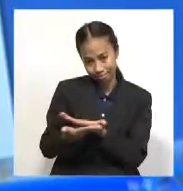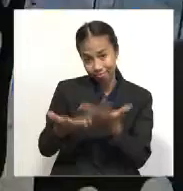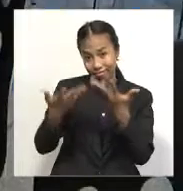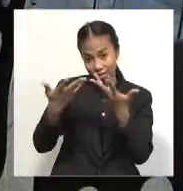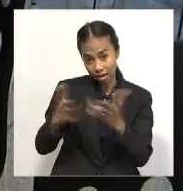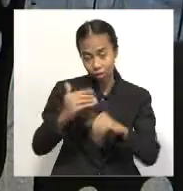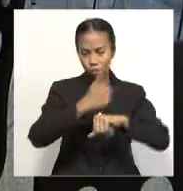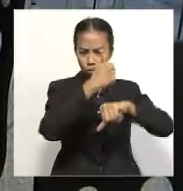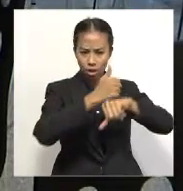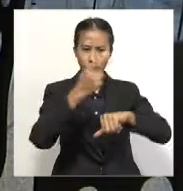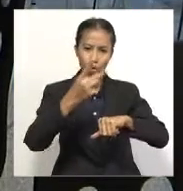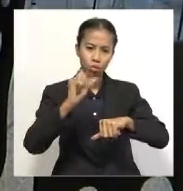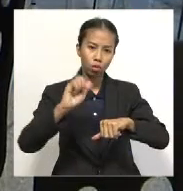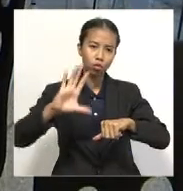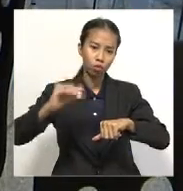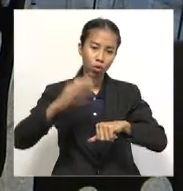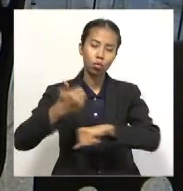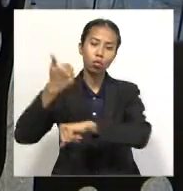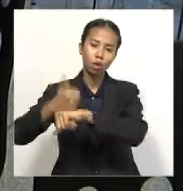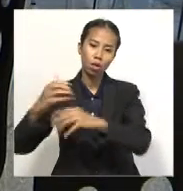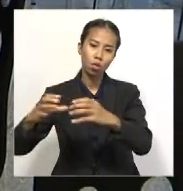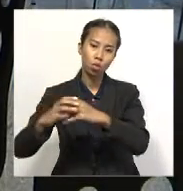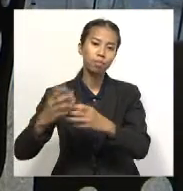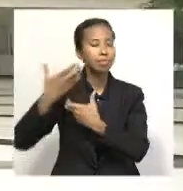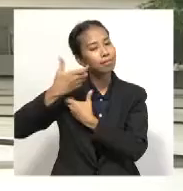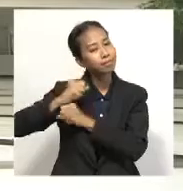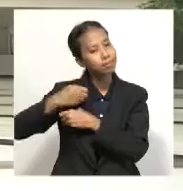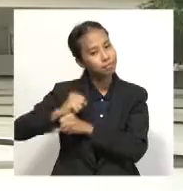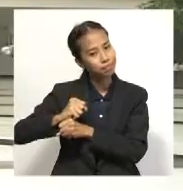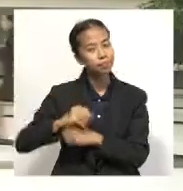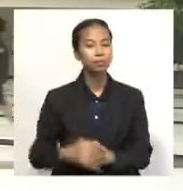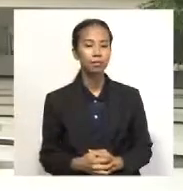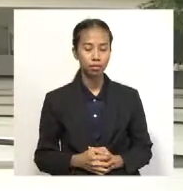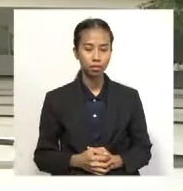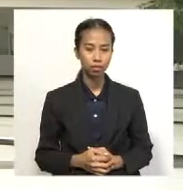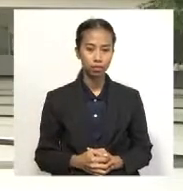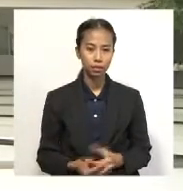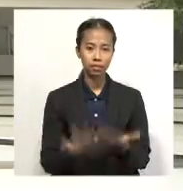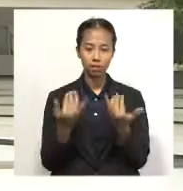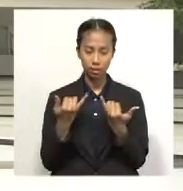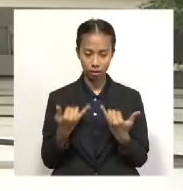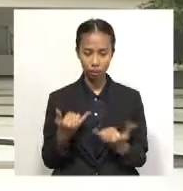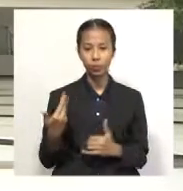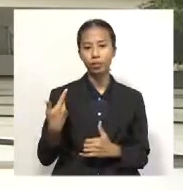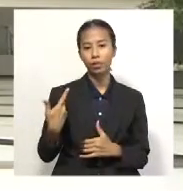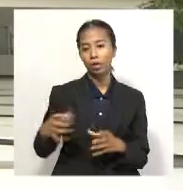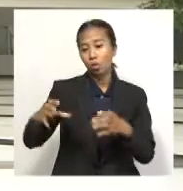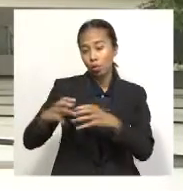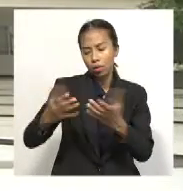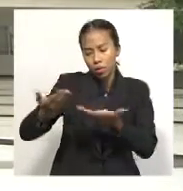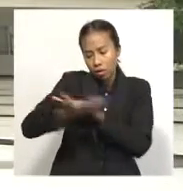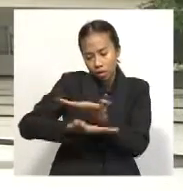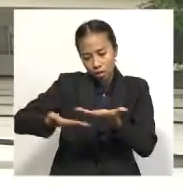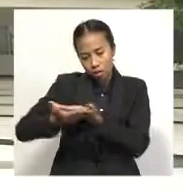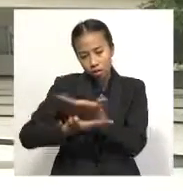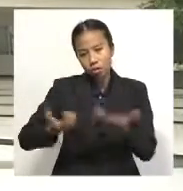ากหัวหน้าคสช.และหัวหน้าพรรคประชาธิปัตย์ค่ะค่ะแม้ว่าจะมีการคาดการแนวทางการวินิจฉัย